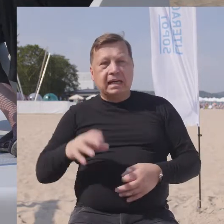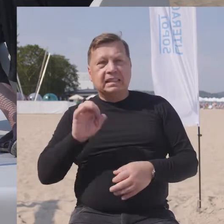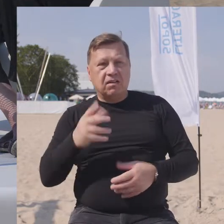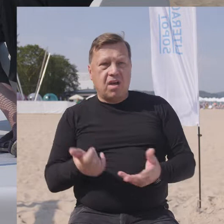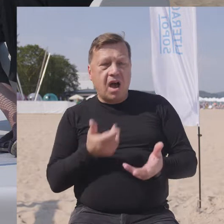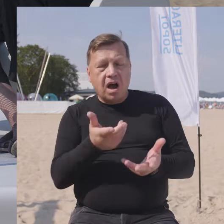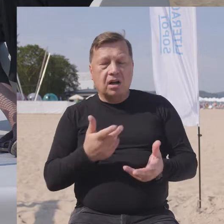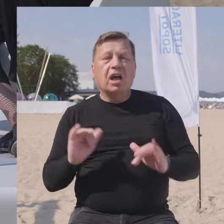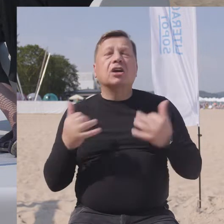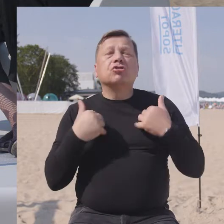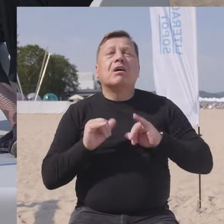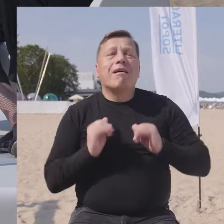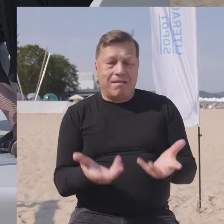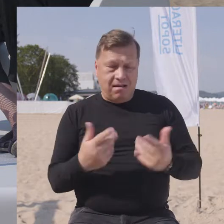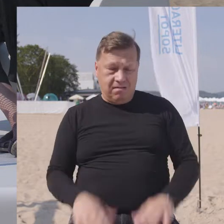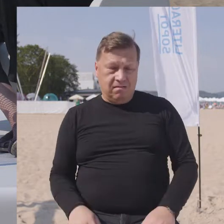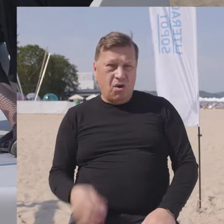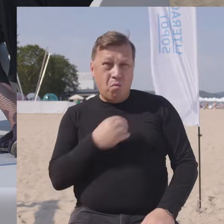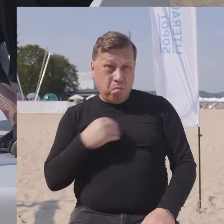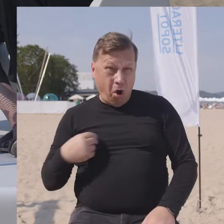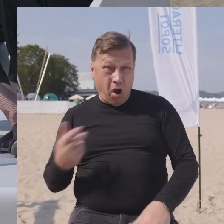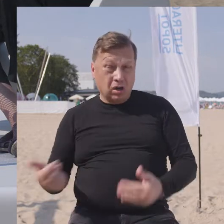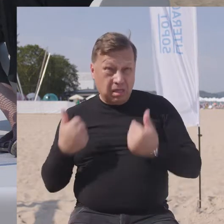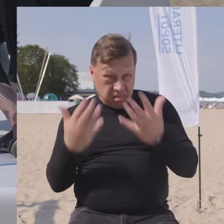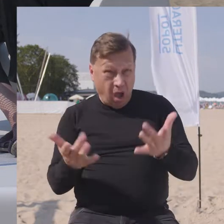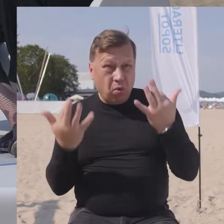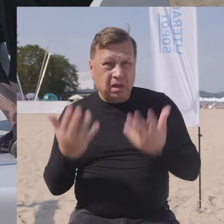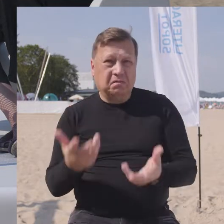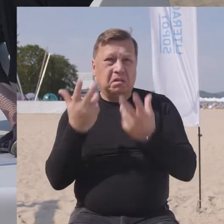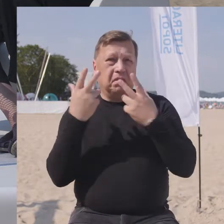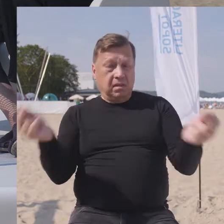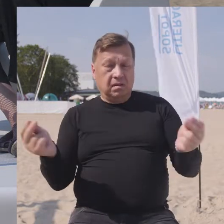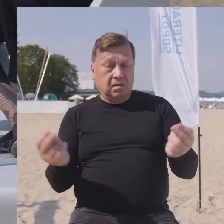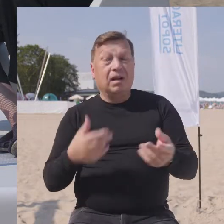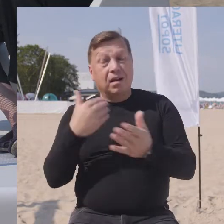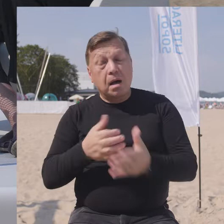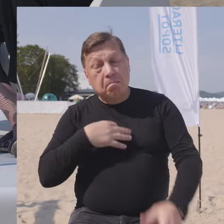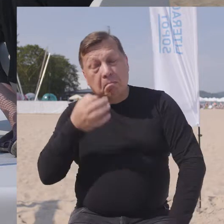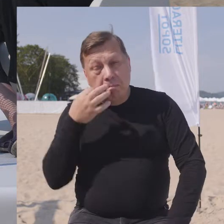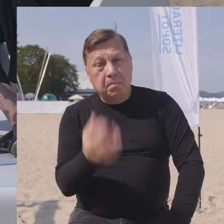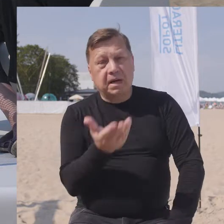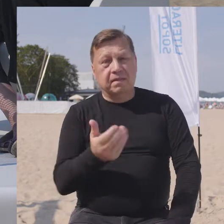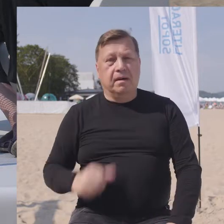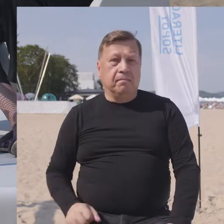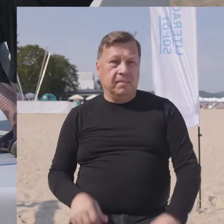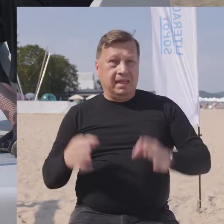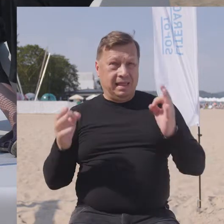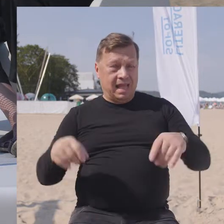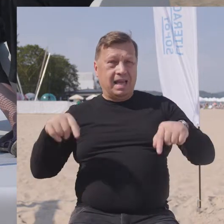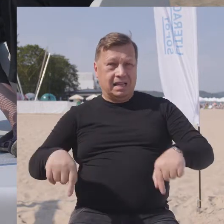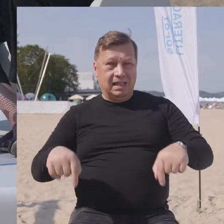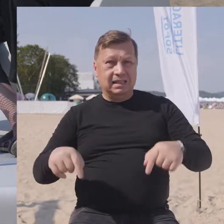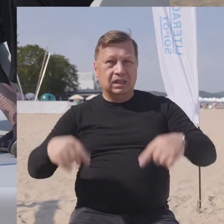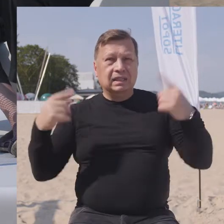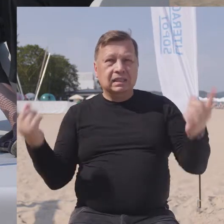że Polska nie ułatwia. Więc może też o to zapytam, na ile ta sytuacja, albo inaczej, na